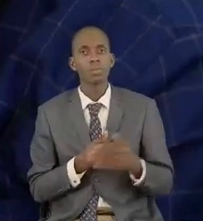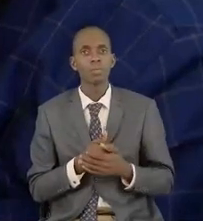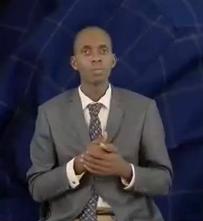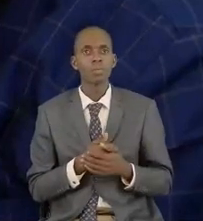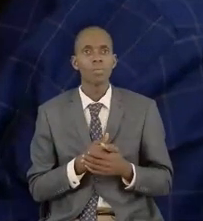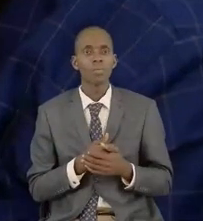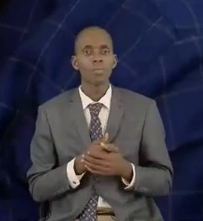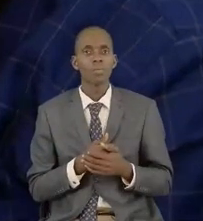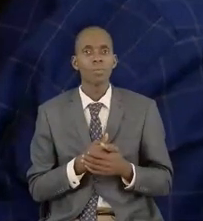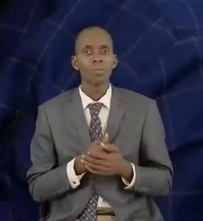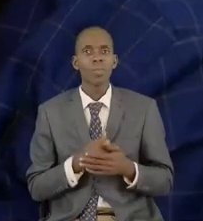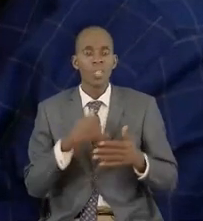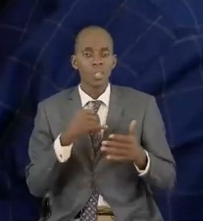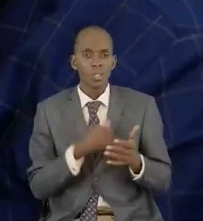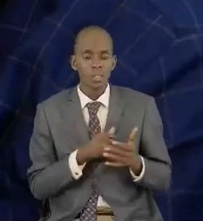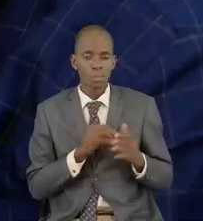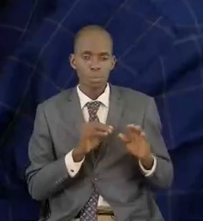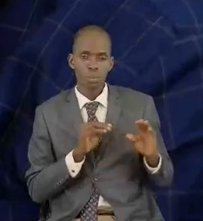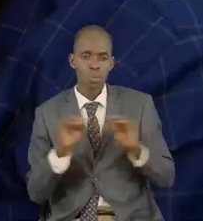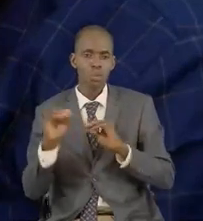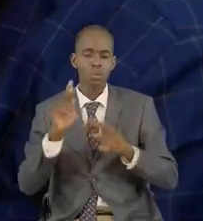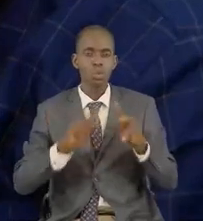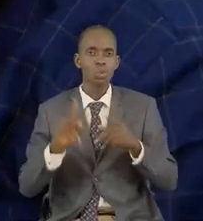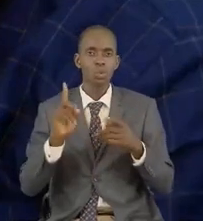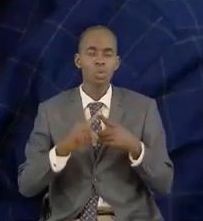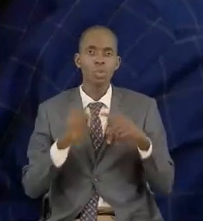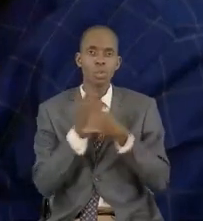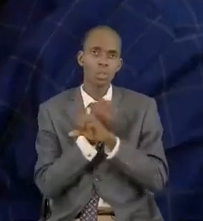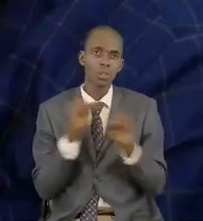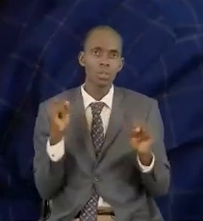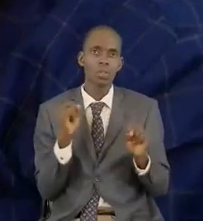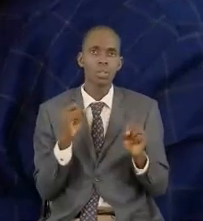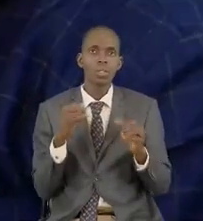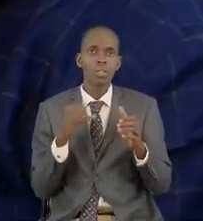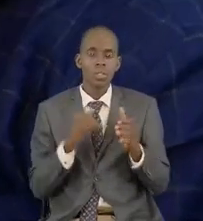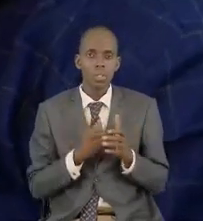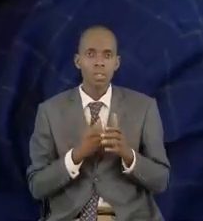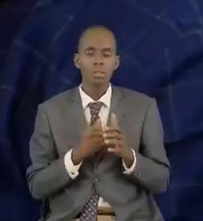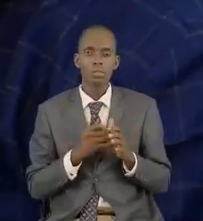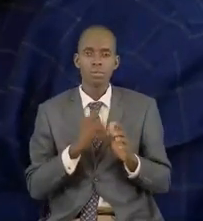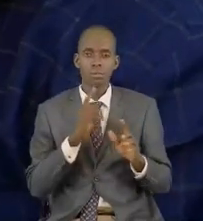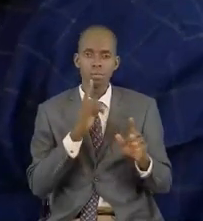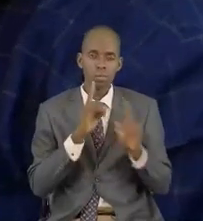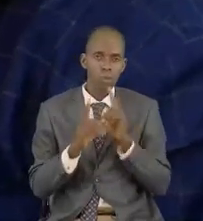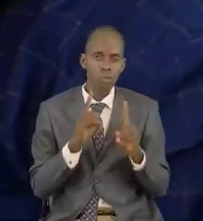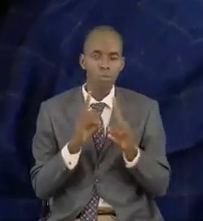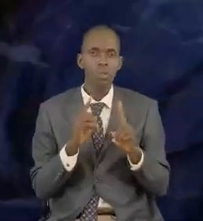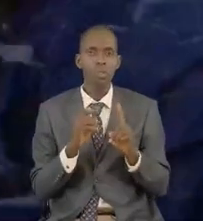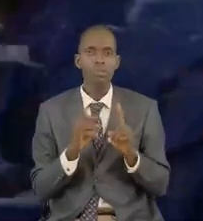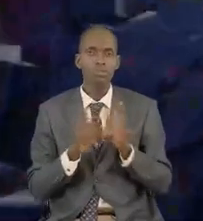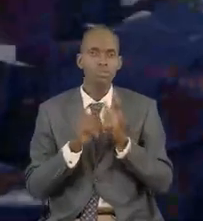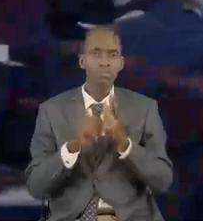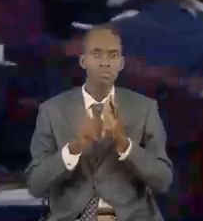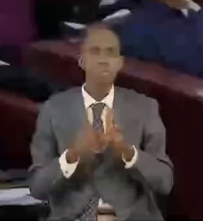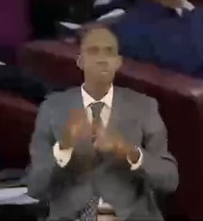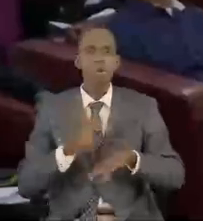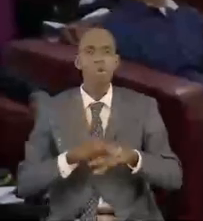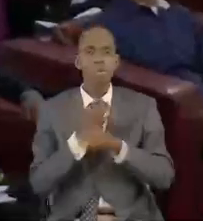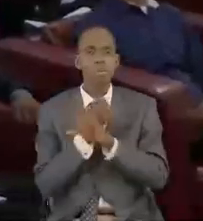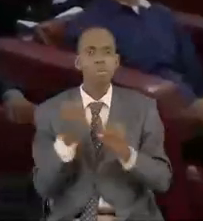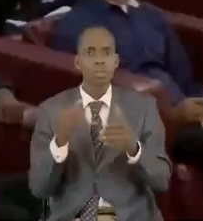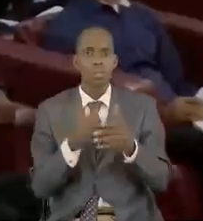cela conduit les gens au salut cela souligne le salut cela